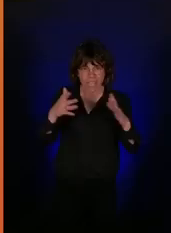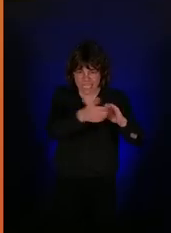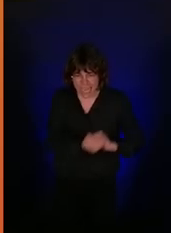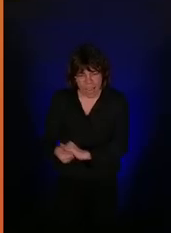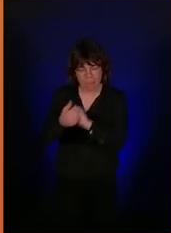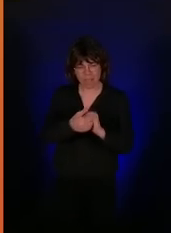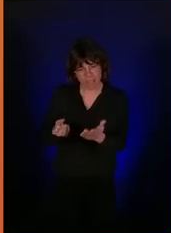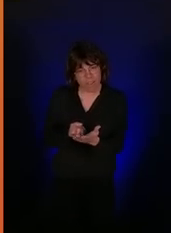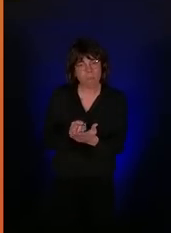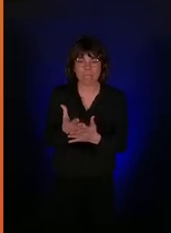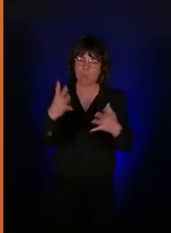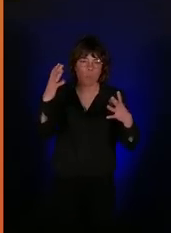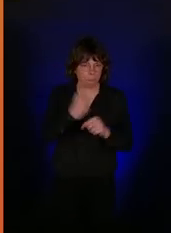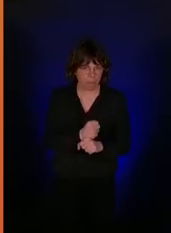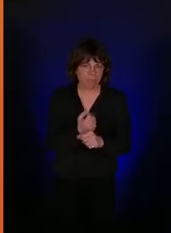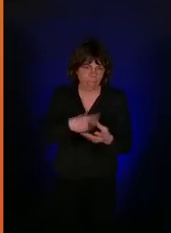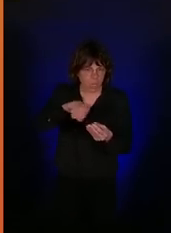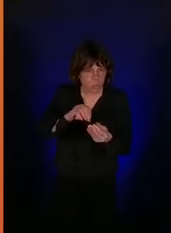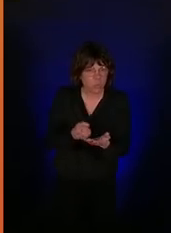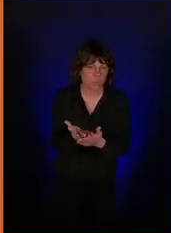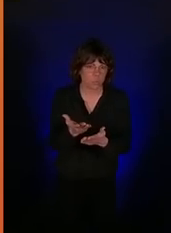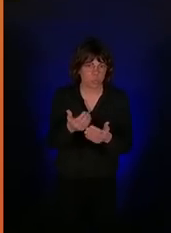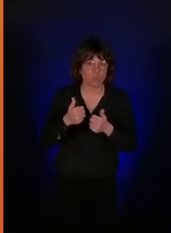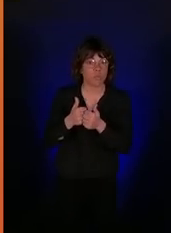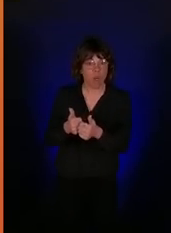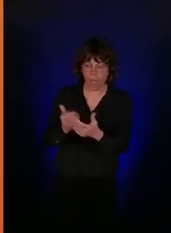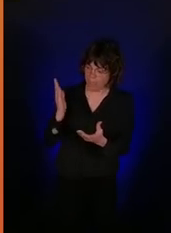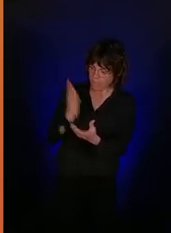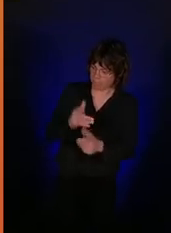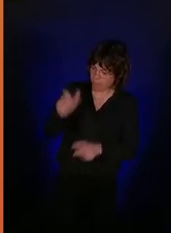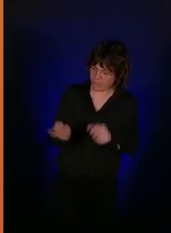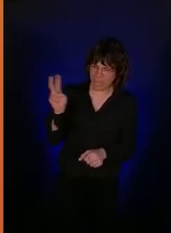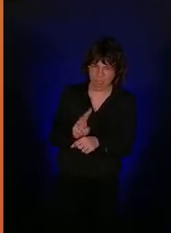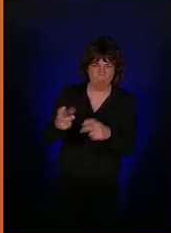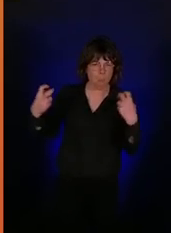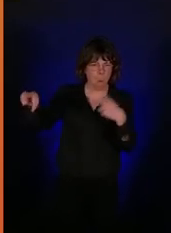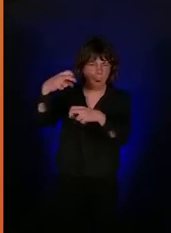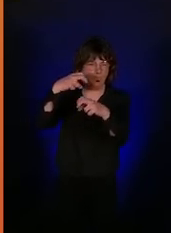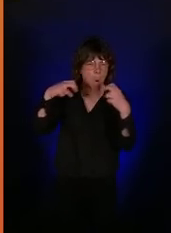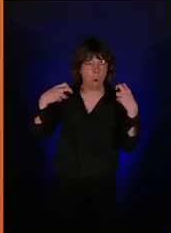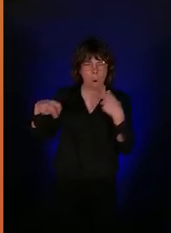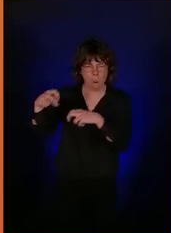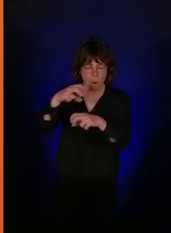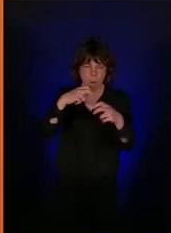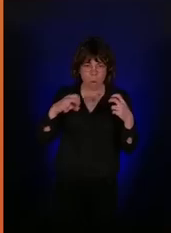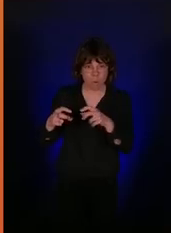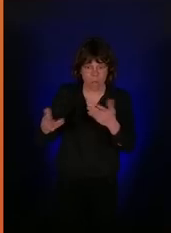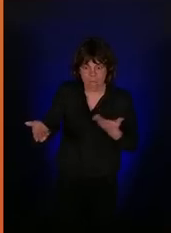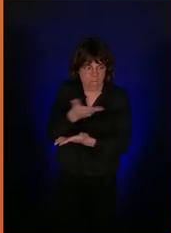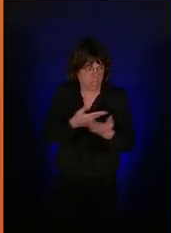Quelques éléments synthétiques suite aux interventions des délégués. Attends. Au cours du débat.